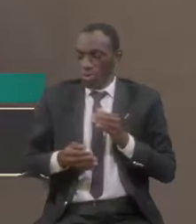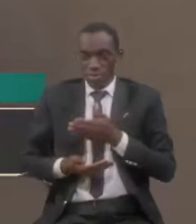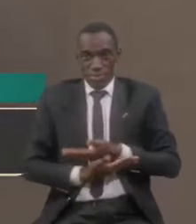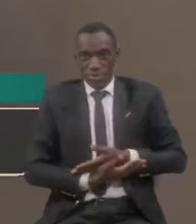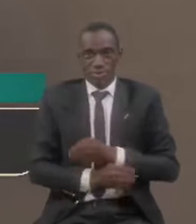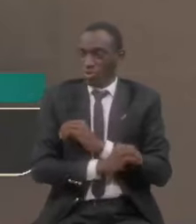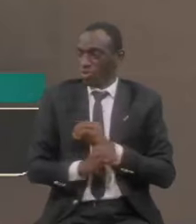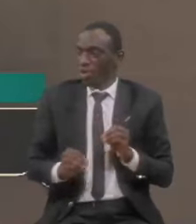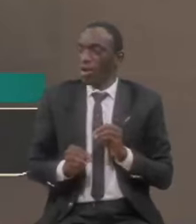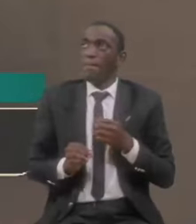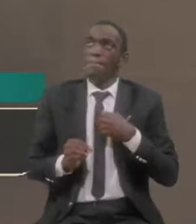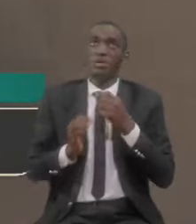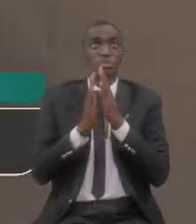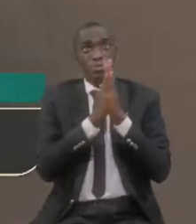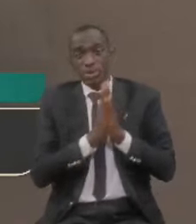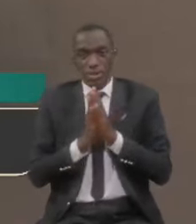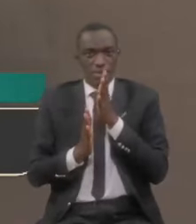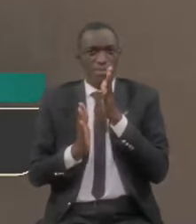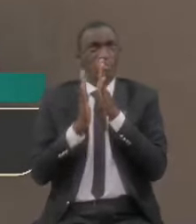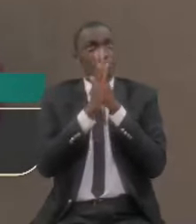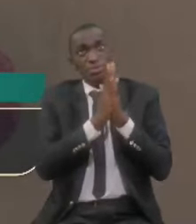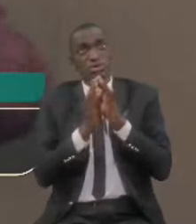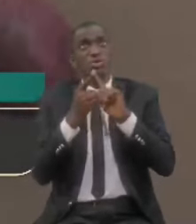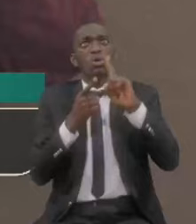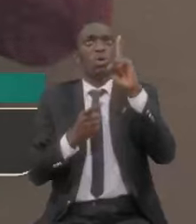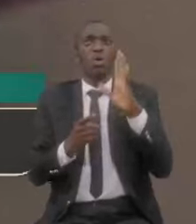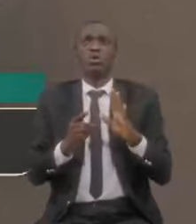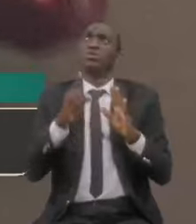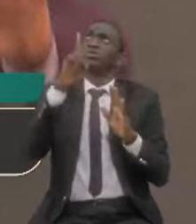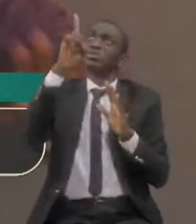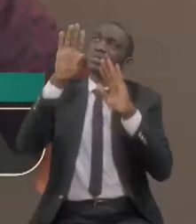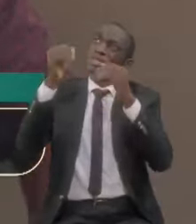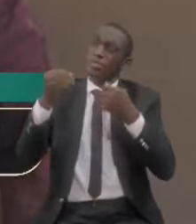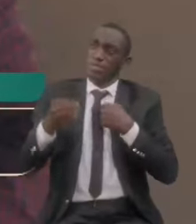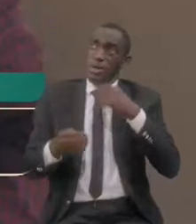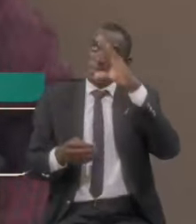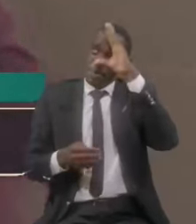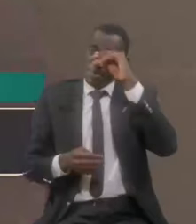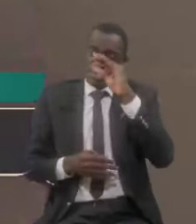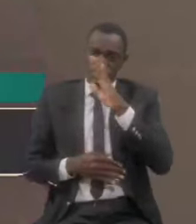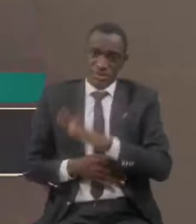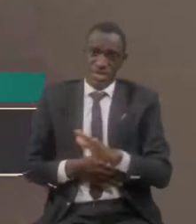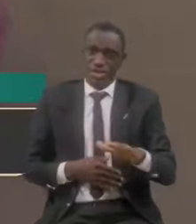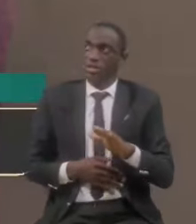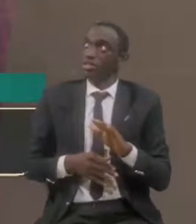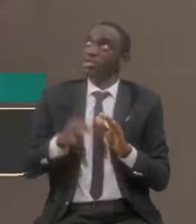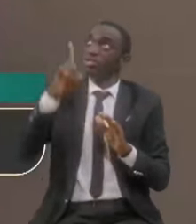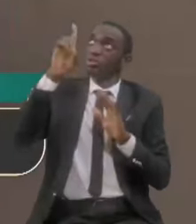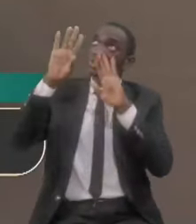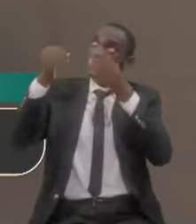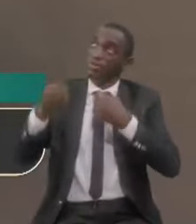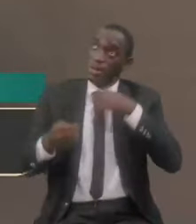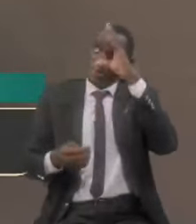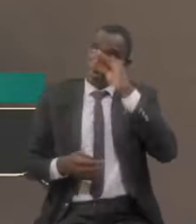enfant mâle. Si tu me donnes cet enfant mâle, je vais le consacrer, te le dévouer. Et